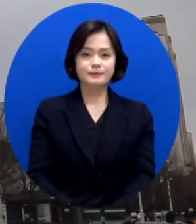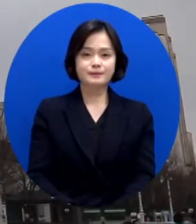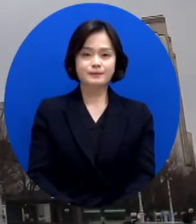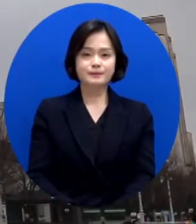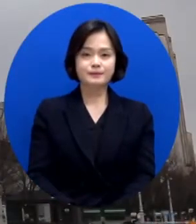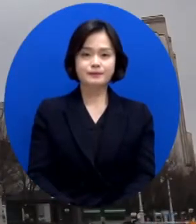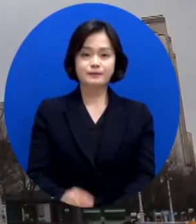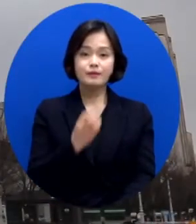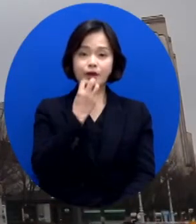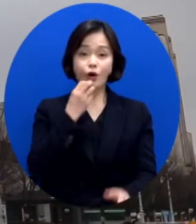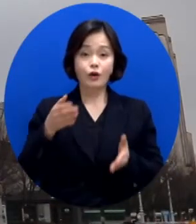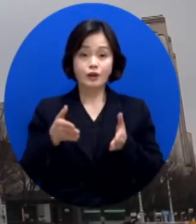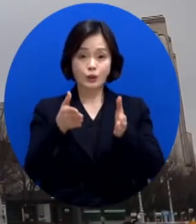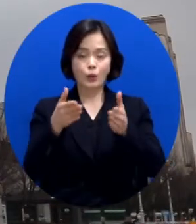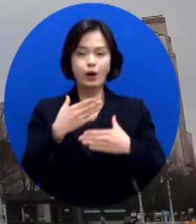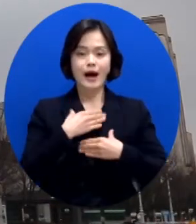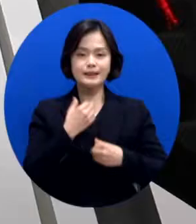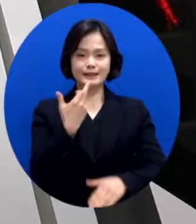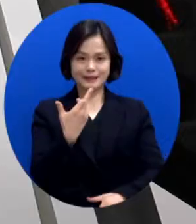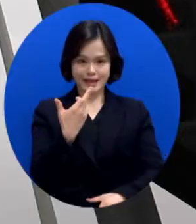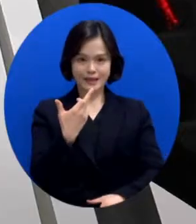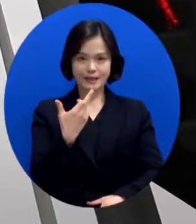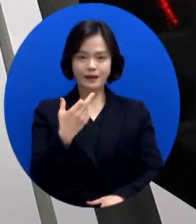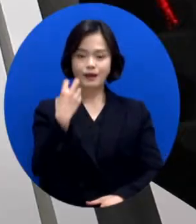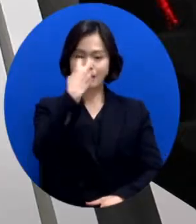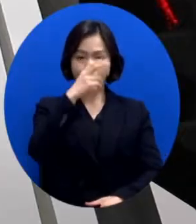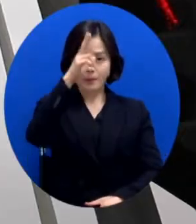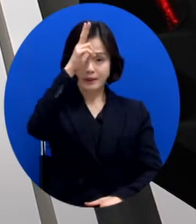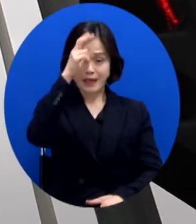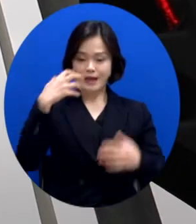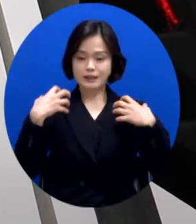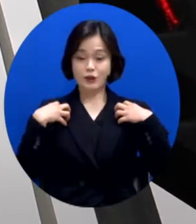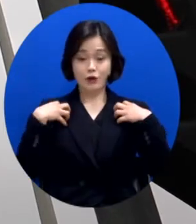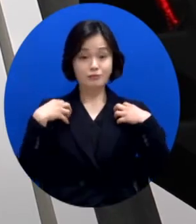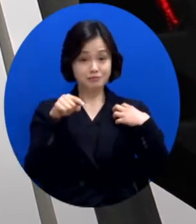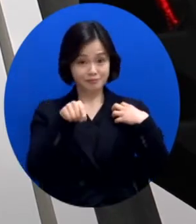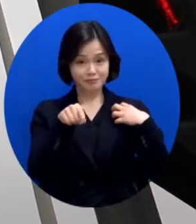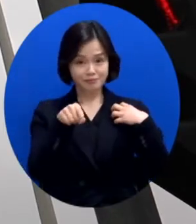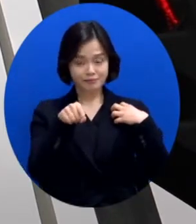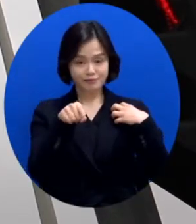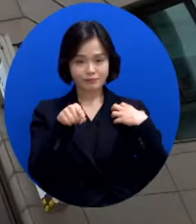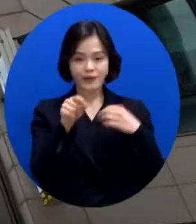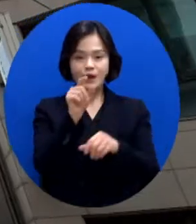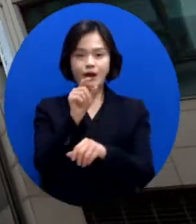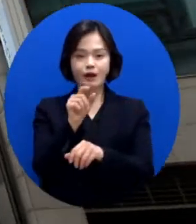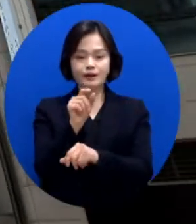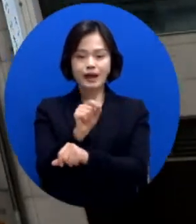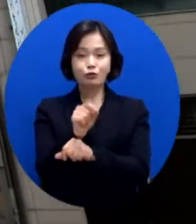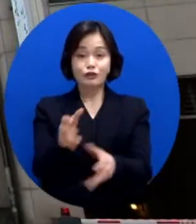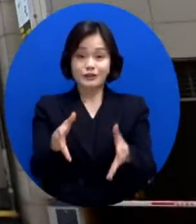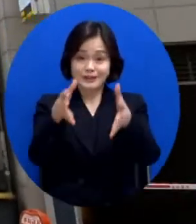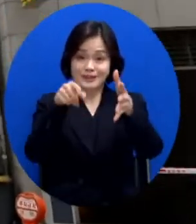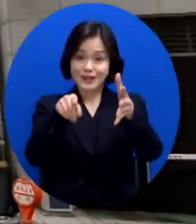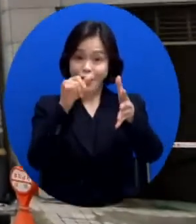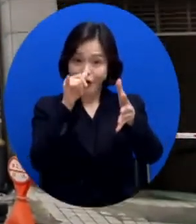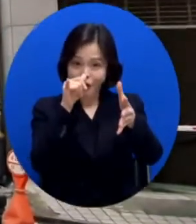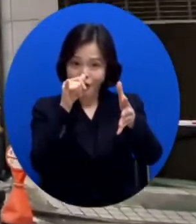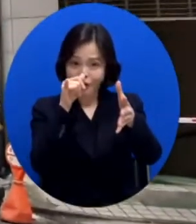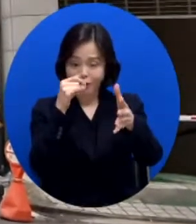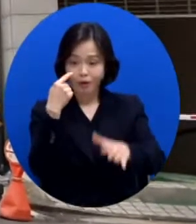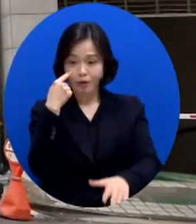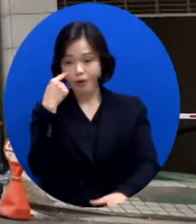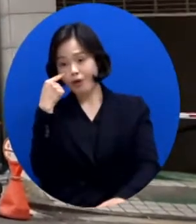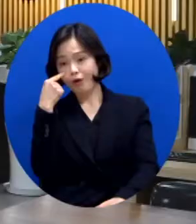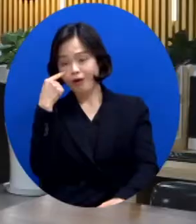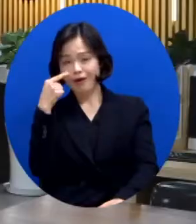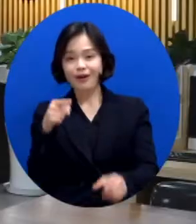경기도 안산 법원 검찰청 앞 거리. 다소 엄숙해 보이는 변호사 사무실들 사이로 편안한 분위기의 널찍한